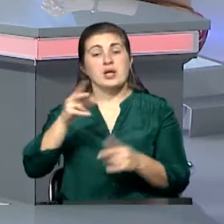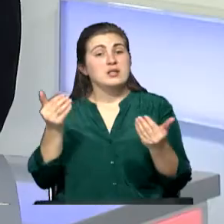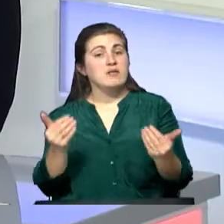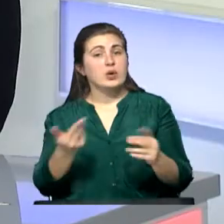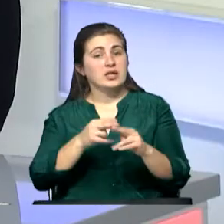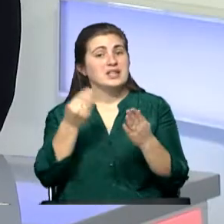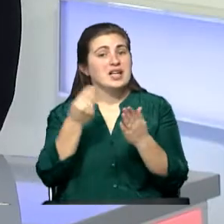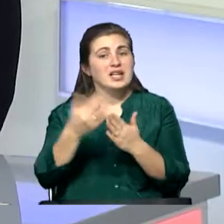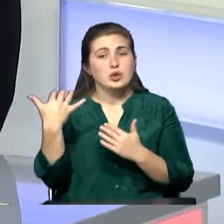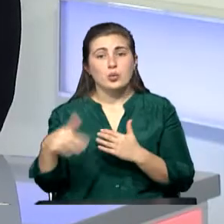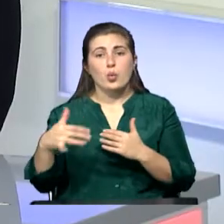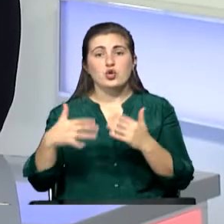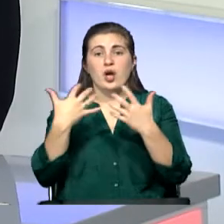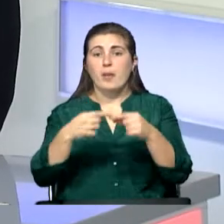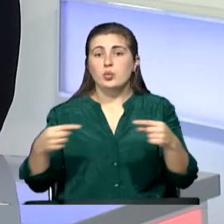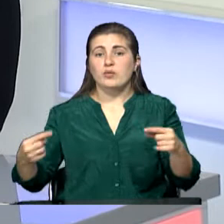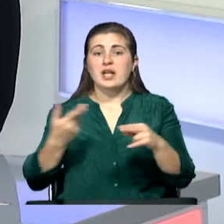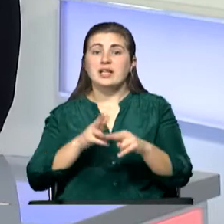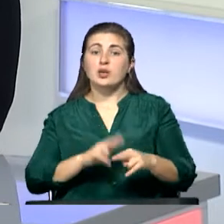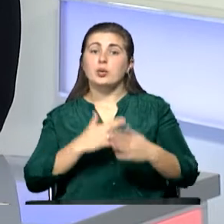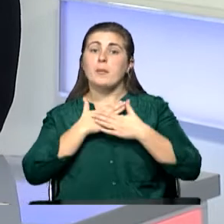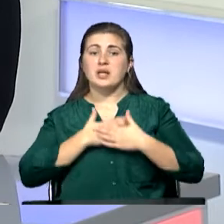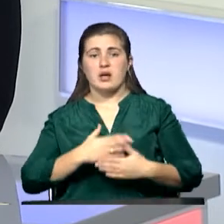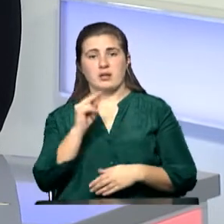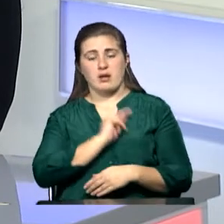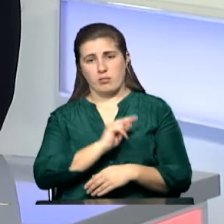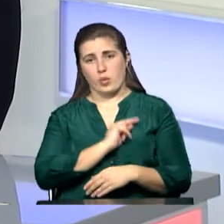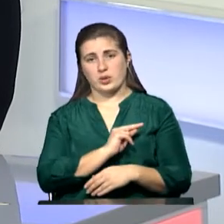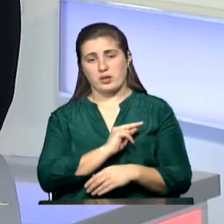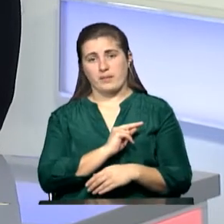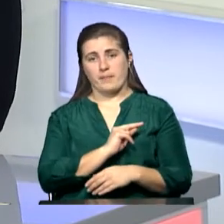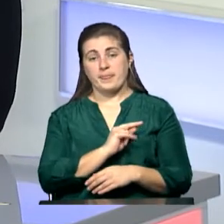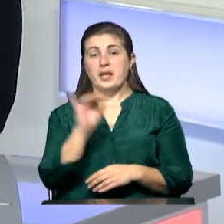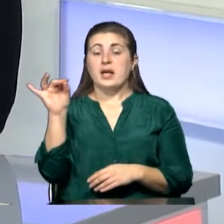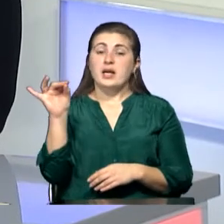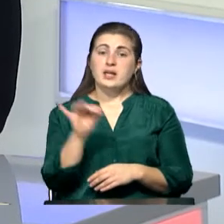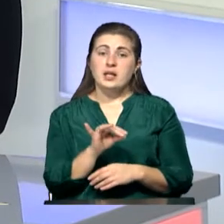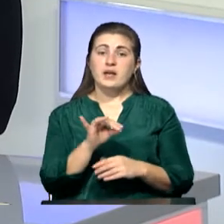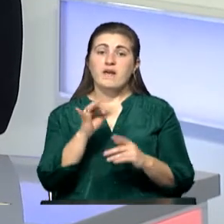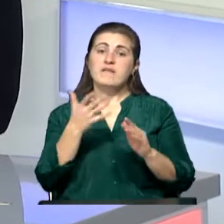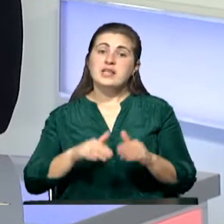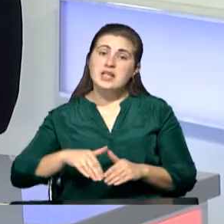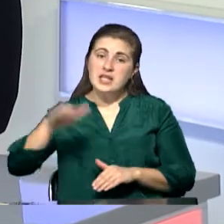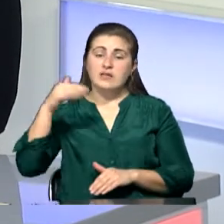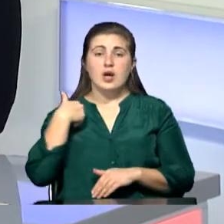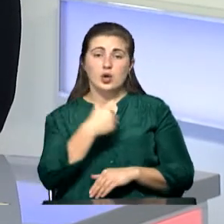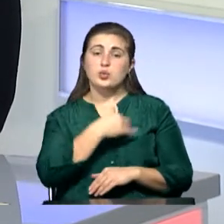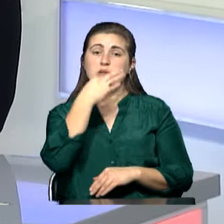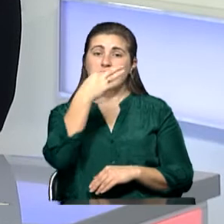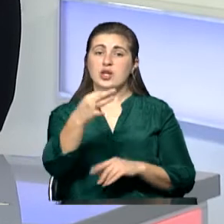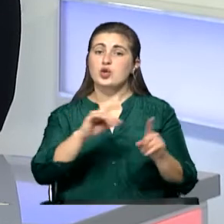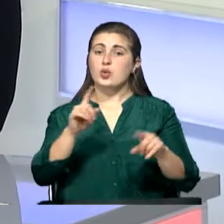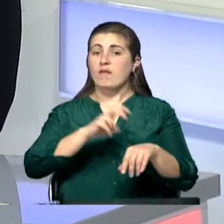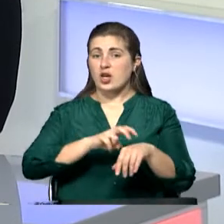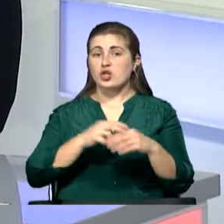это дорогостоящее оборудование, на котором приятно работать. Приятно. И в детстве я хочу сказать, что